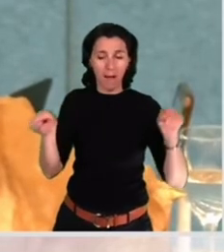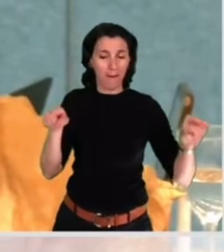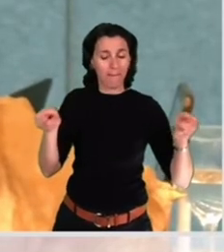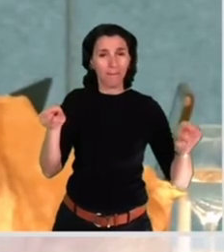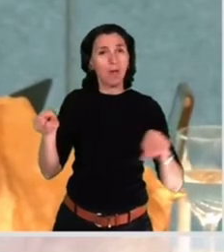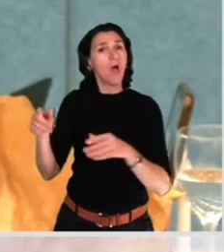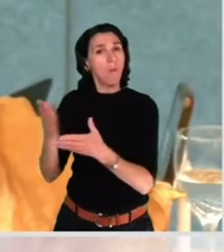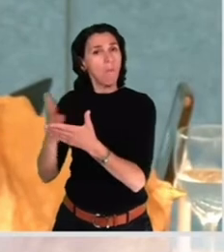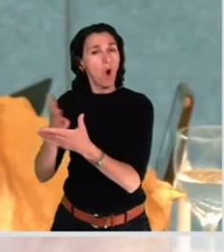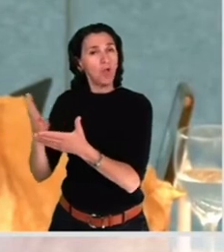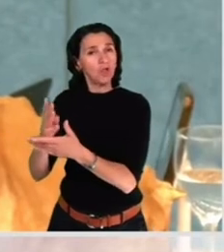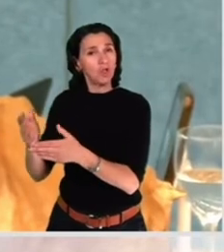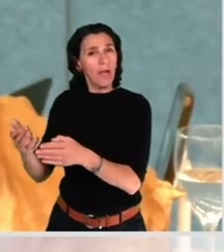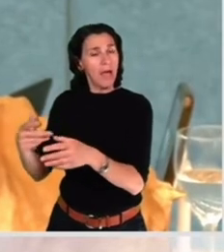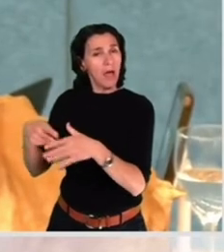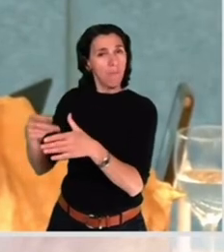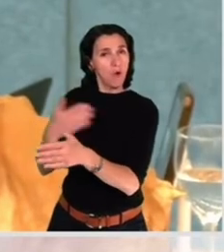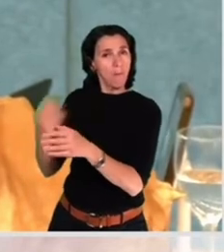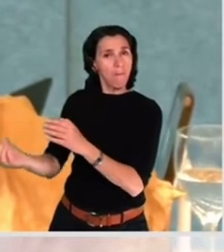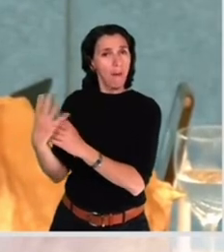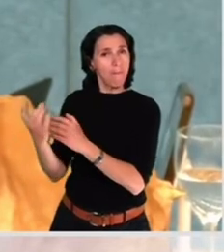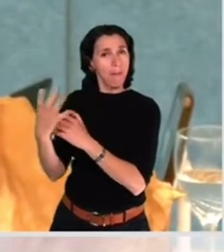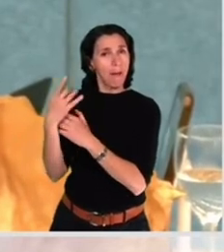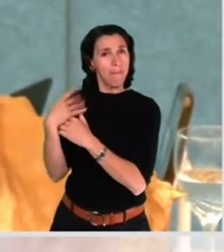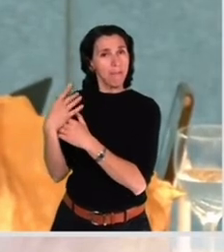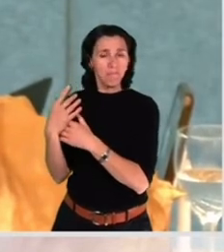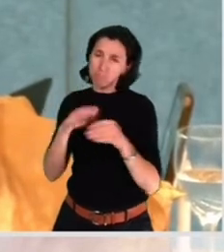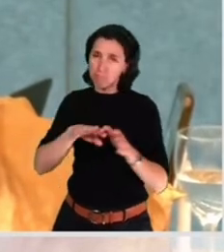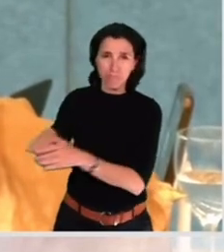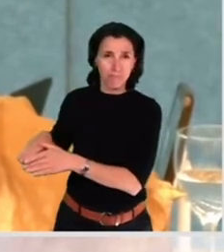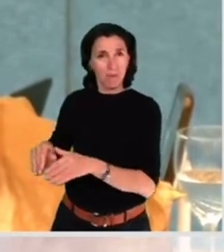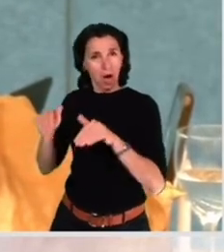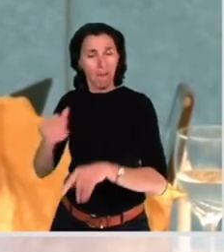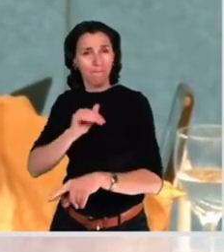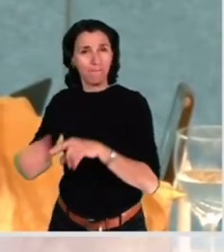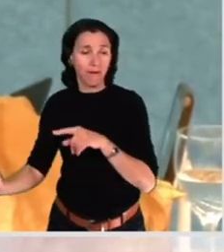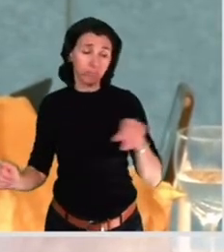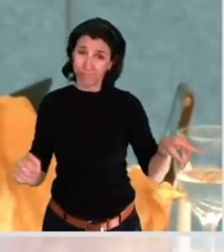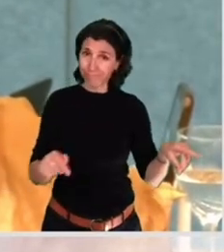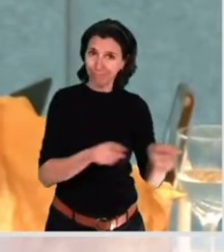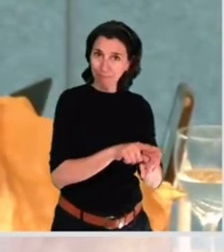commissaire enquêteur se déclare favorable au projet. Circuler, il n'y a rien à voir.